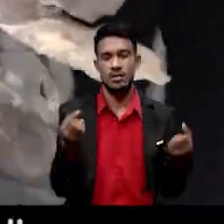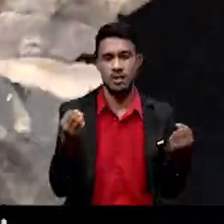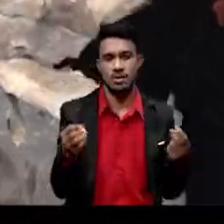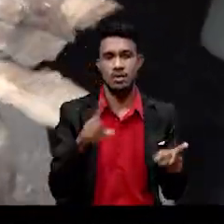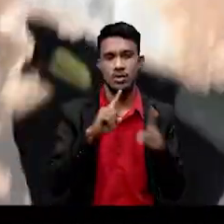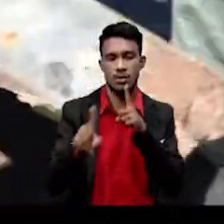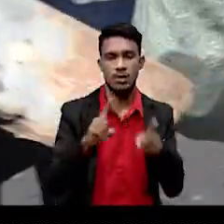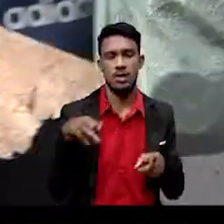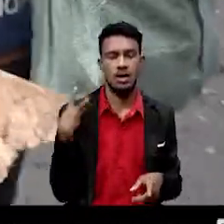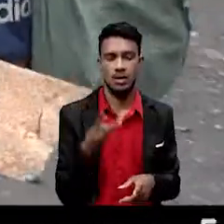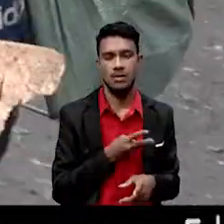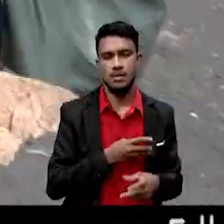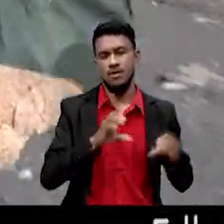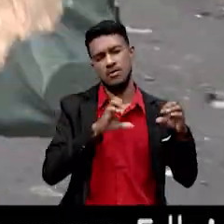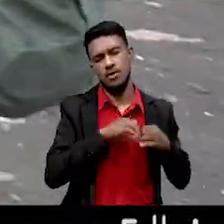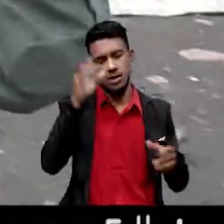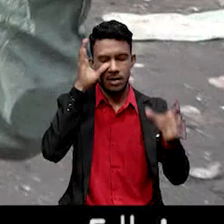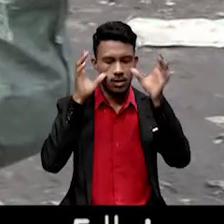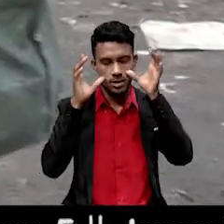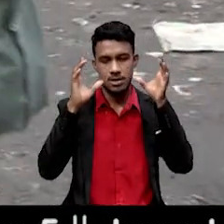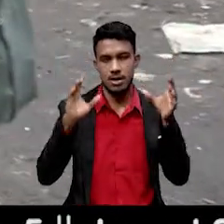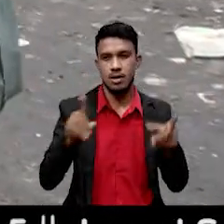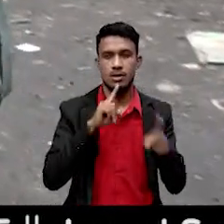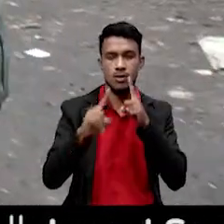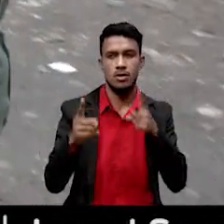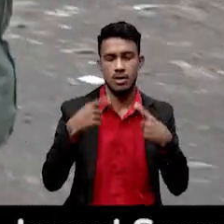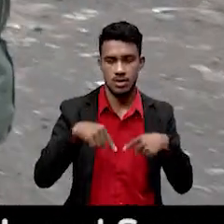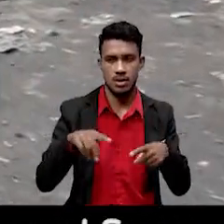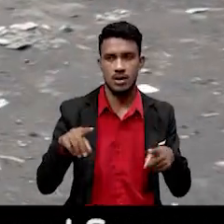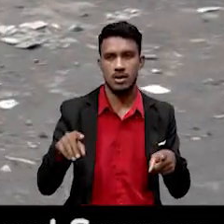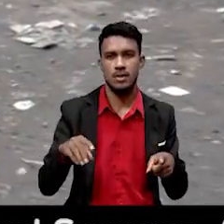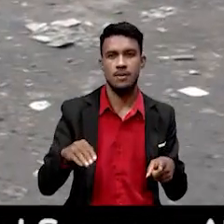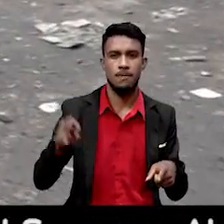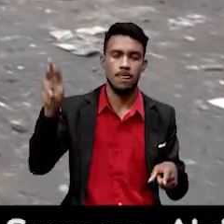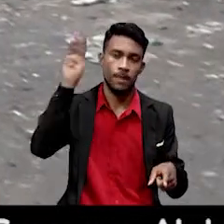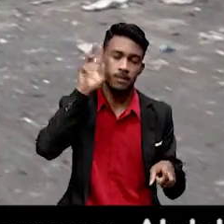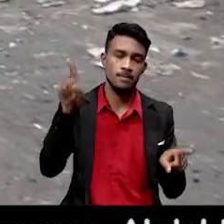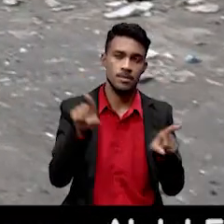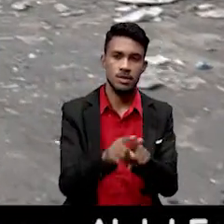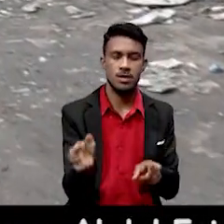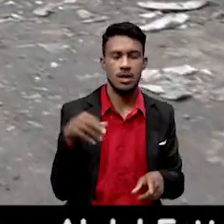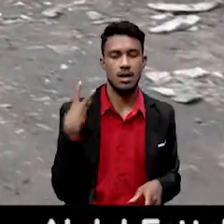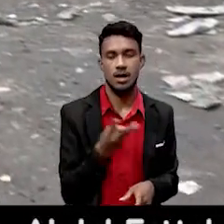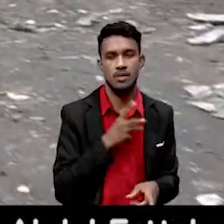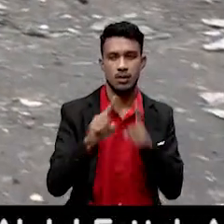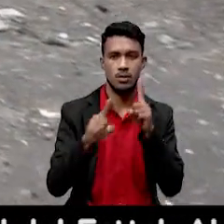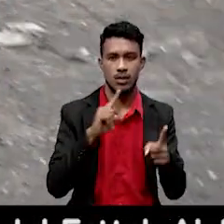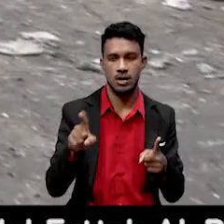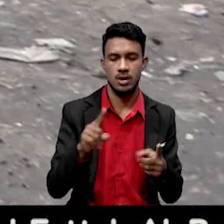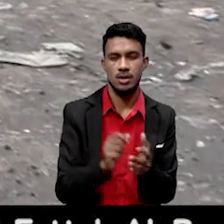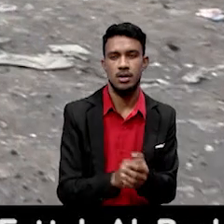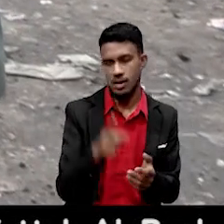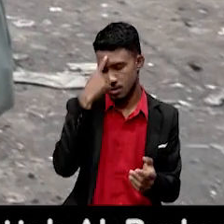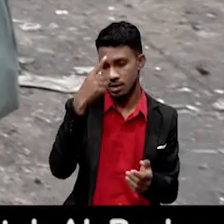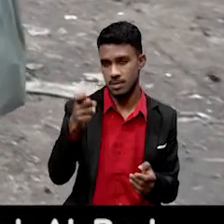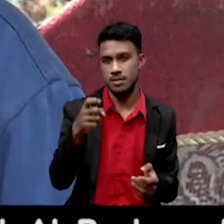tristi hela as laran ya tu kuliah saya mas lahada saya mau mana sih ramah sih ramah yang sini entah ni kami kuliah saya mas nah itu mas ada